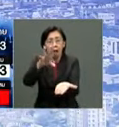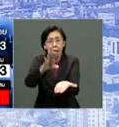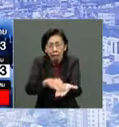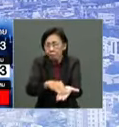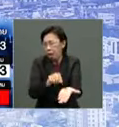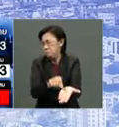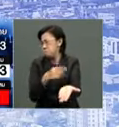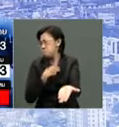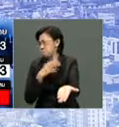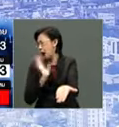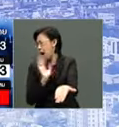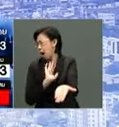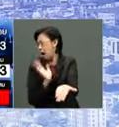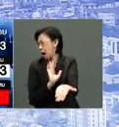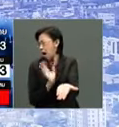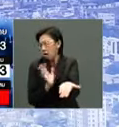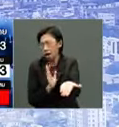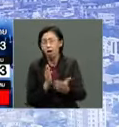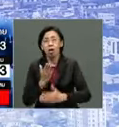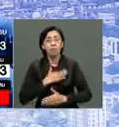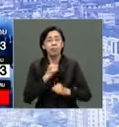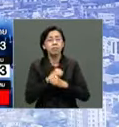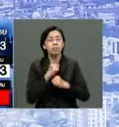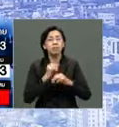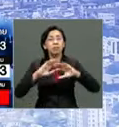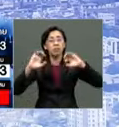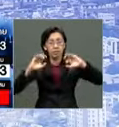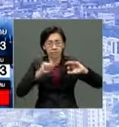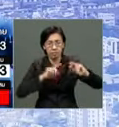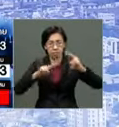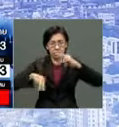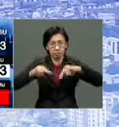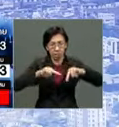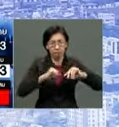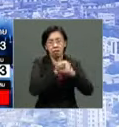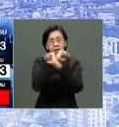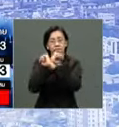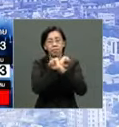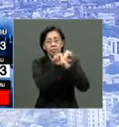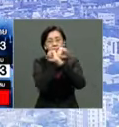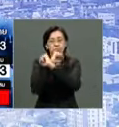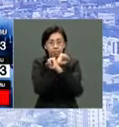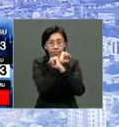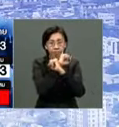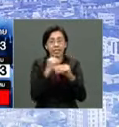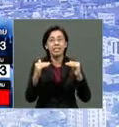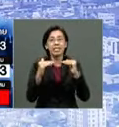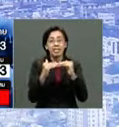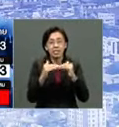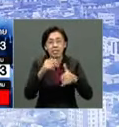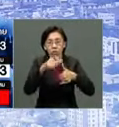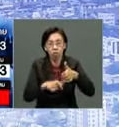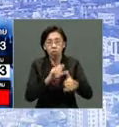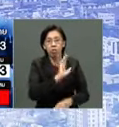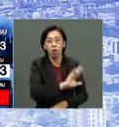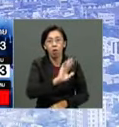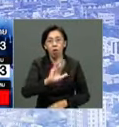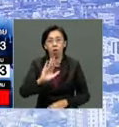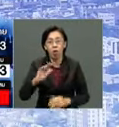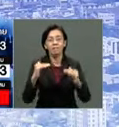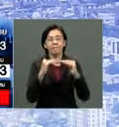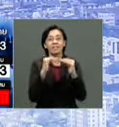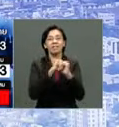ครนะครับในฐานะที่อยู่ในฝ่ายของภาครัฐก็จะดูแลปกป้องในเรื่องของความเป็นสิทธิส่วนบุคคลให้เองมากๆเล